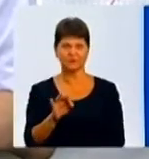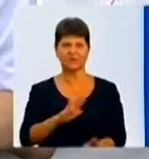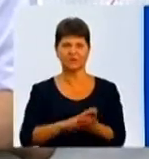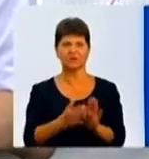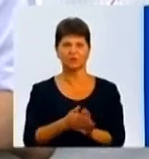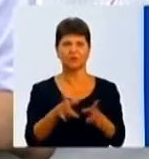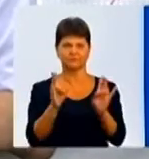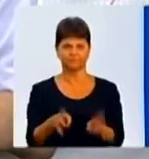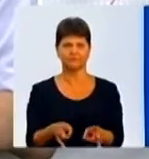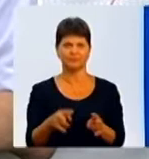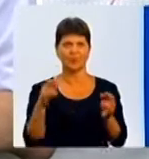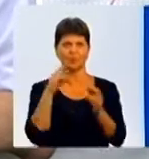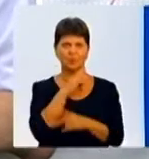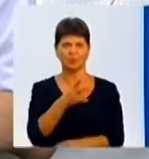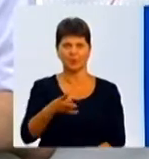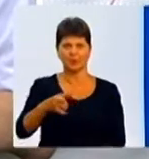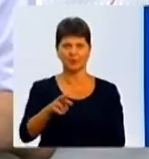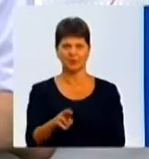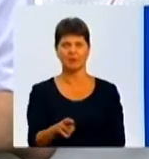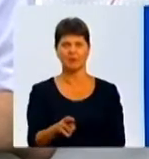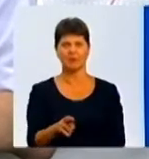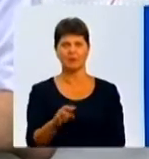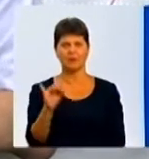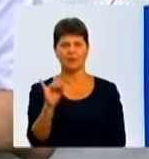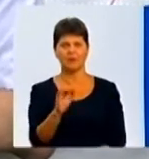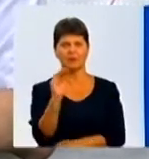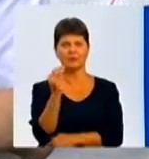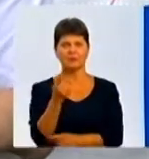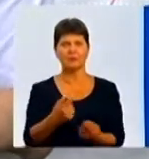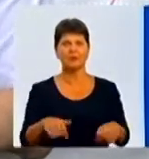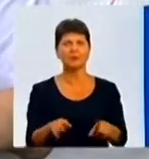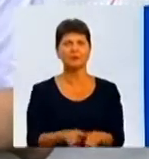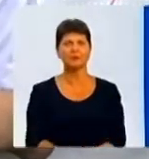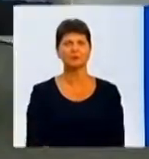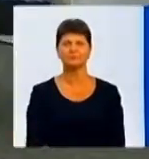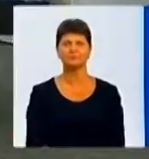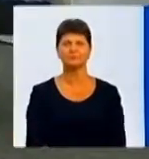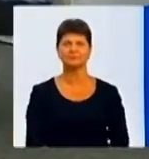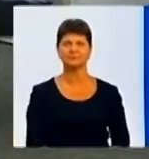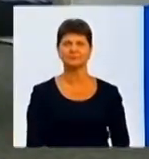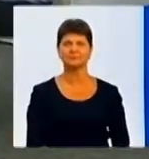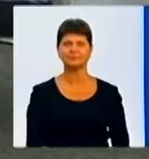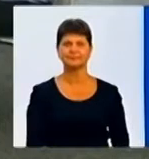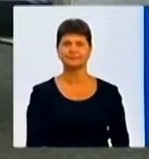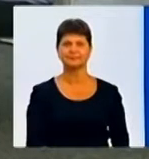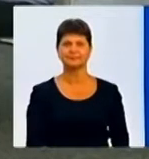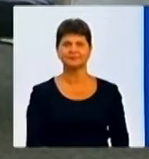ж і отруєння, сім'я отруїлася, і дитина також, ця, яка попила, там, вона небагато пила, а то бульйончику грибного.